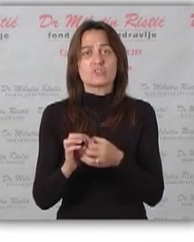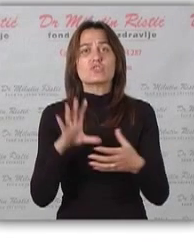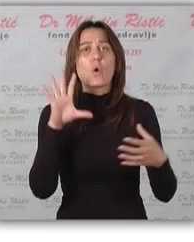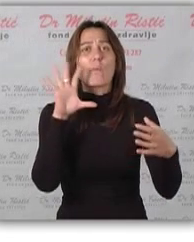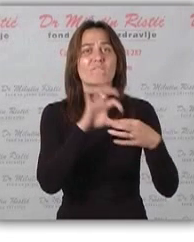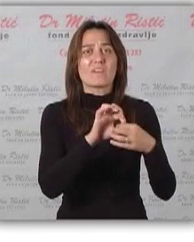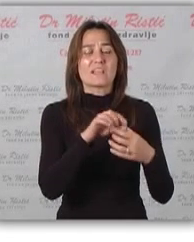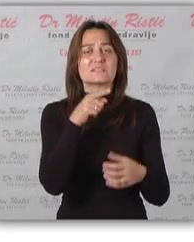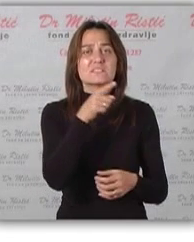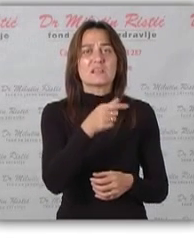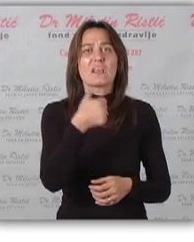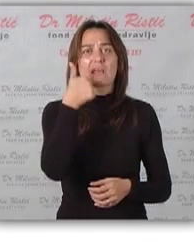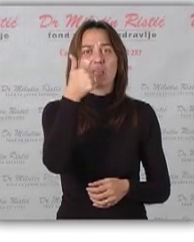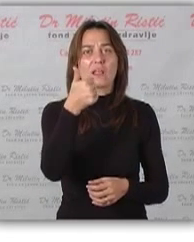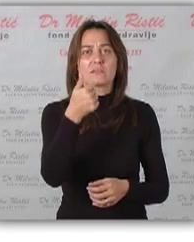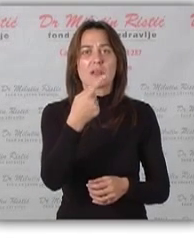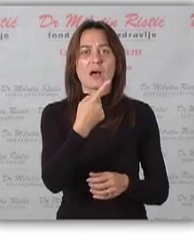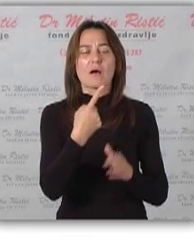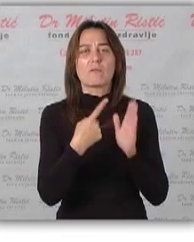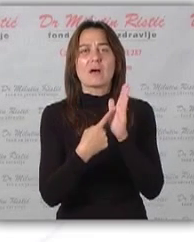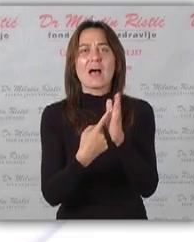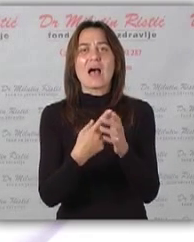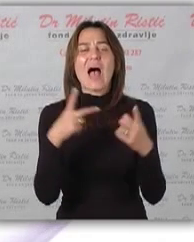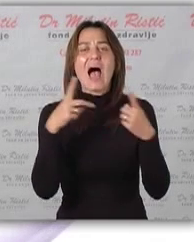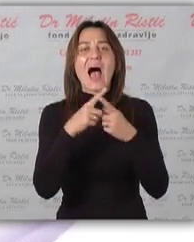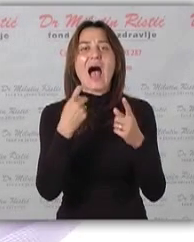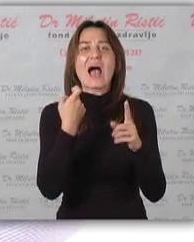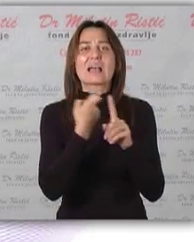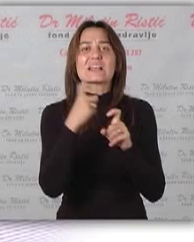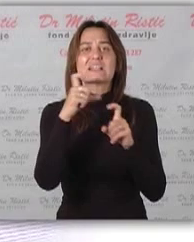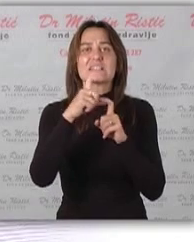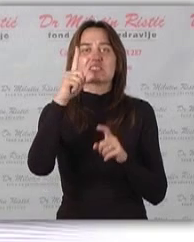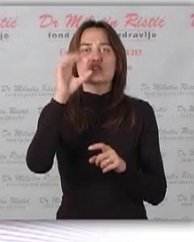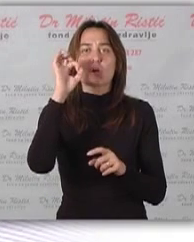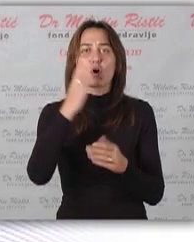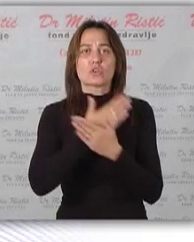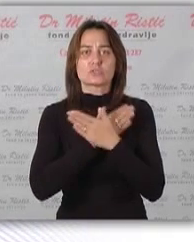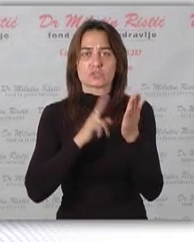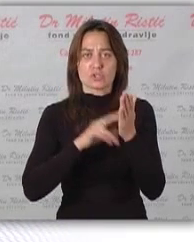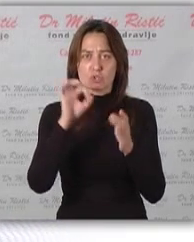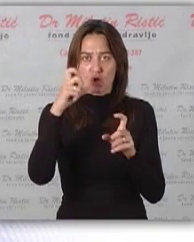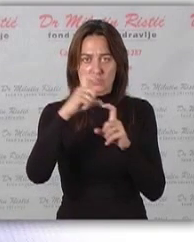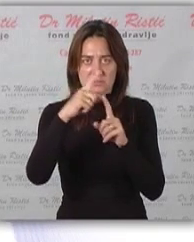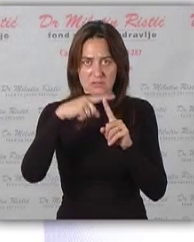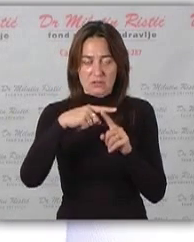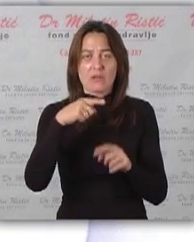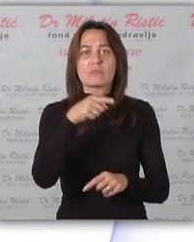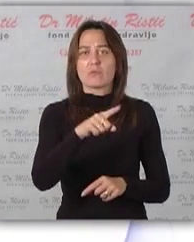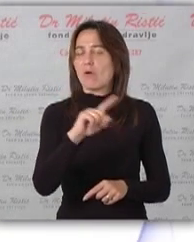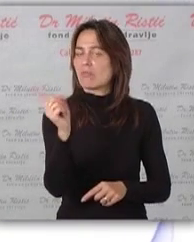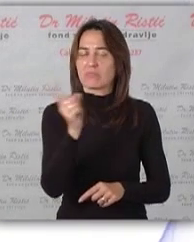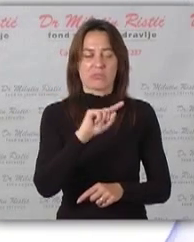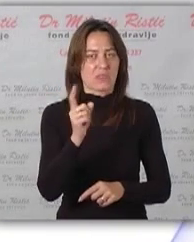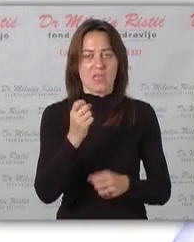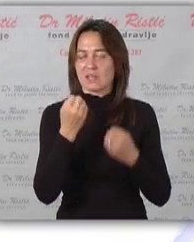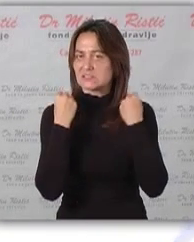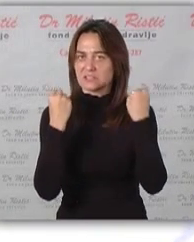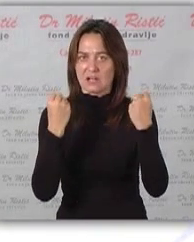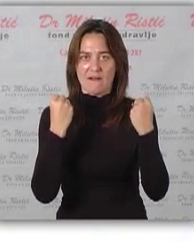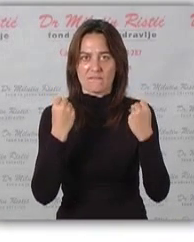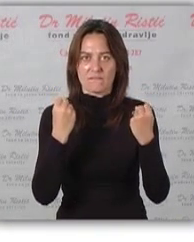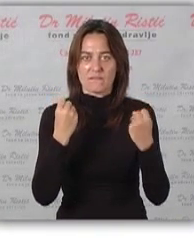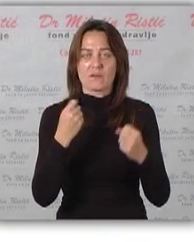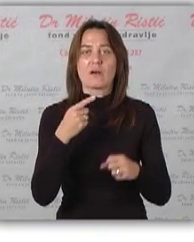Najčešće je u vezi sa perfekcionizam jedna izražena anksioznost. Zašto perfekcionizam zapravo